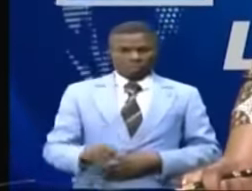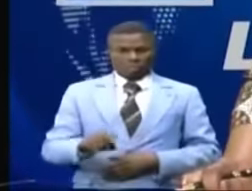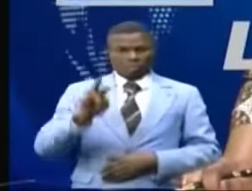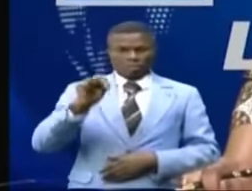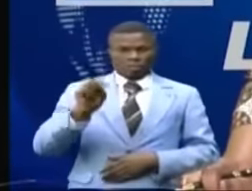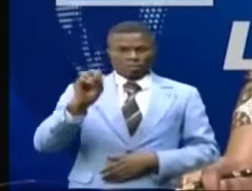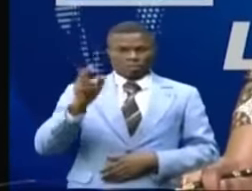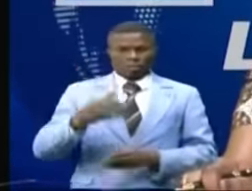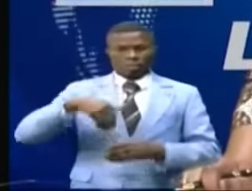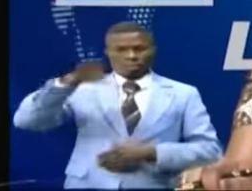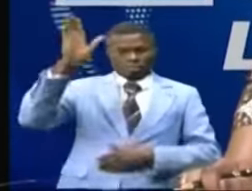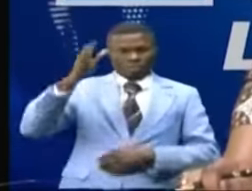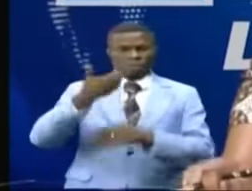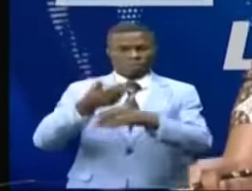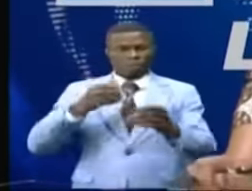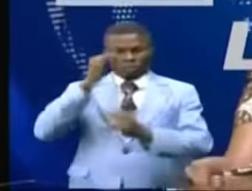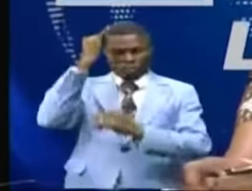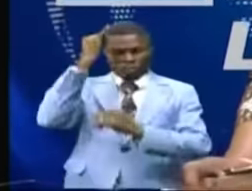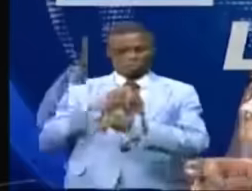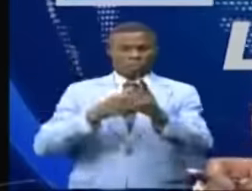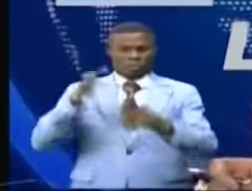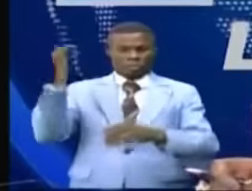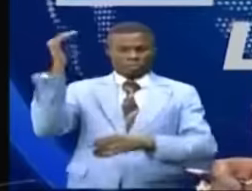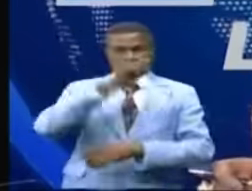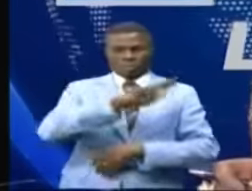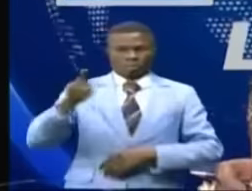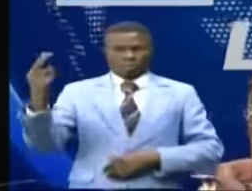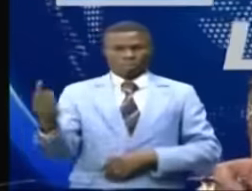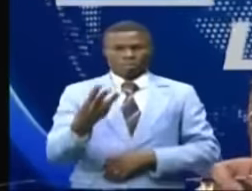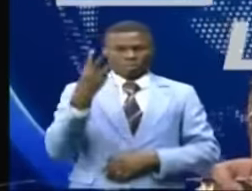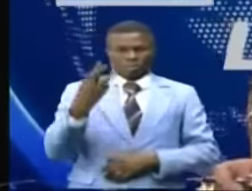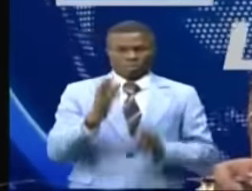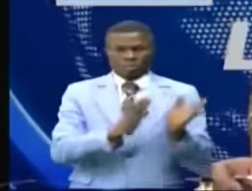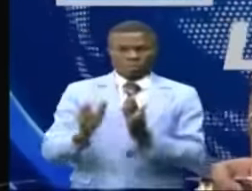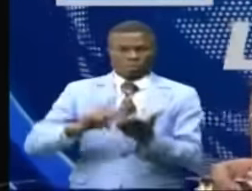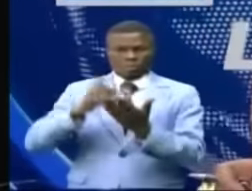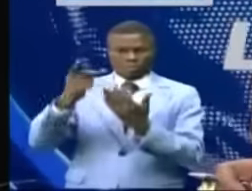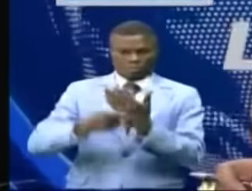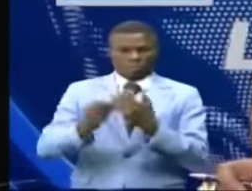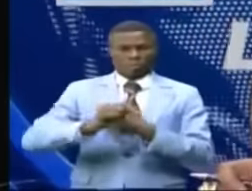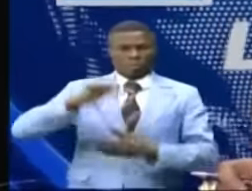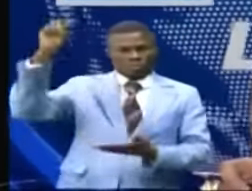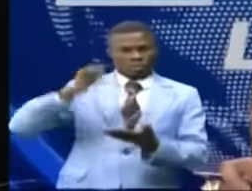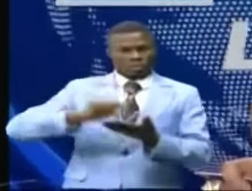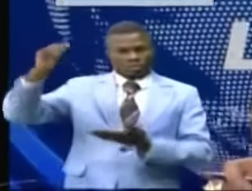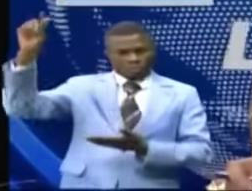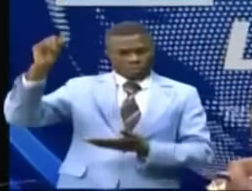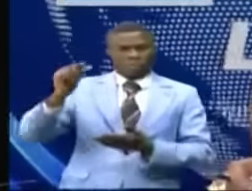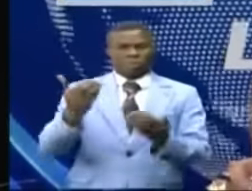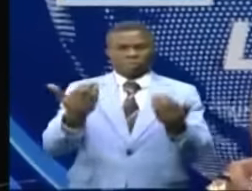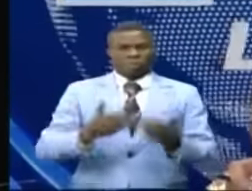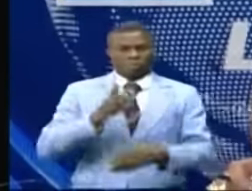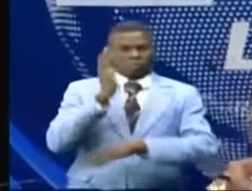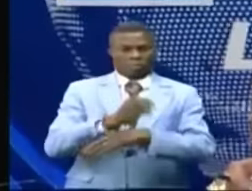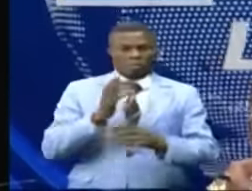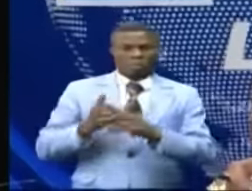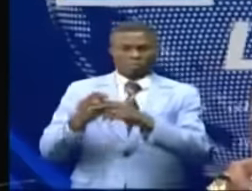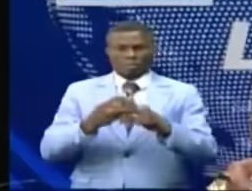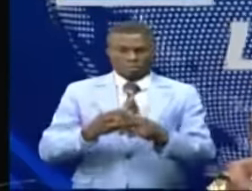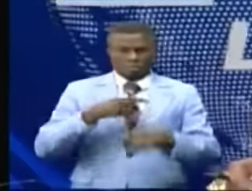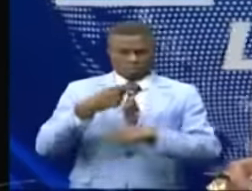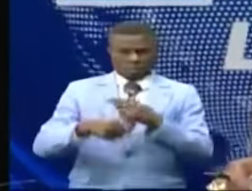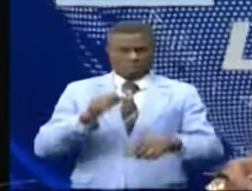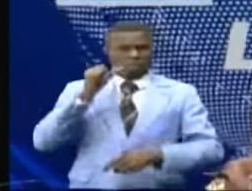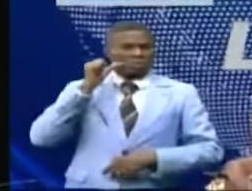quittera le Congo avant fin décembre 2023. L'élaboration de ce plan de retrait voulu par le Conseil de sécurité a